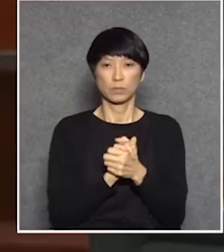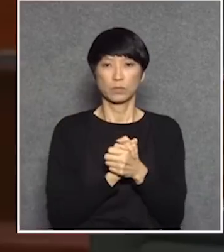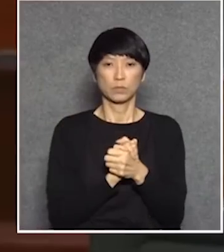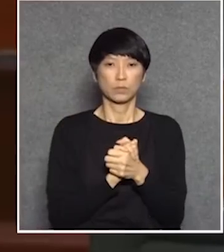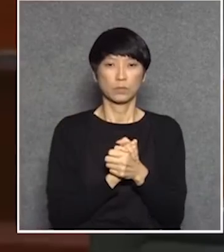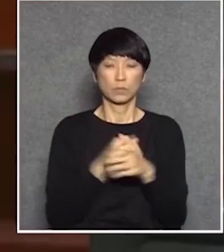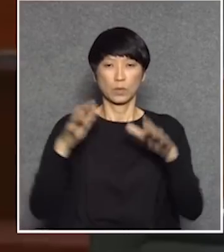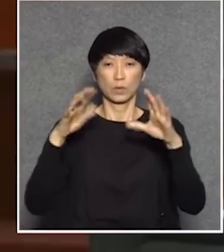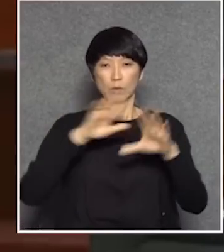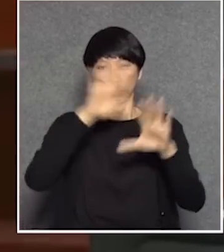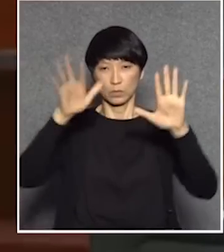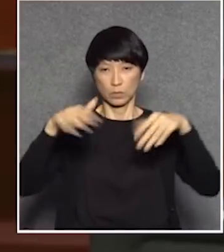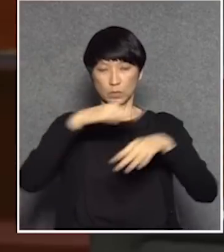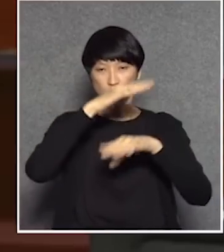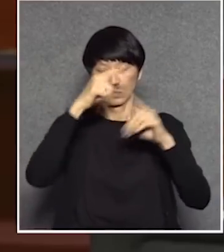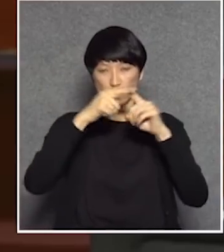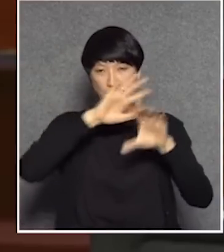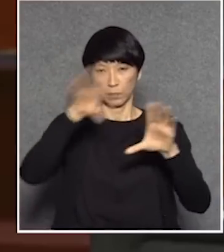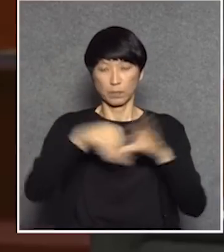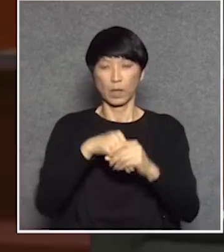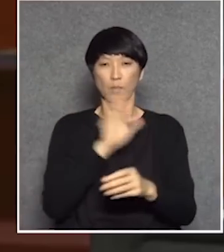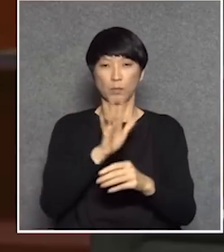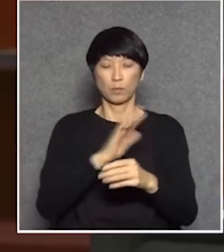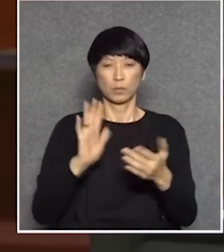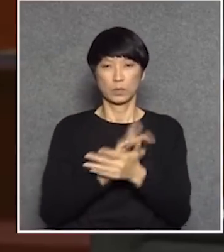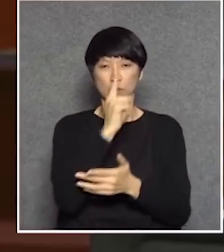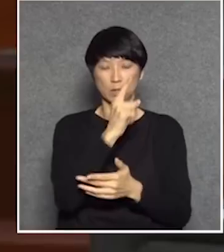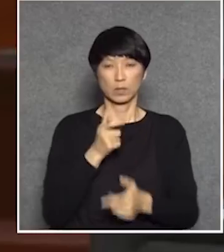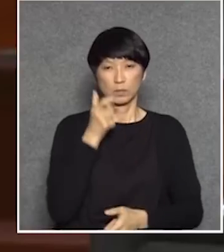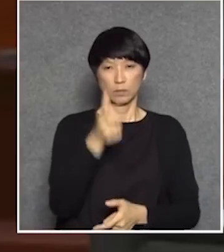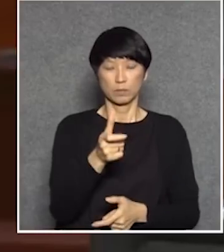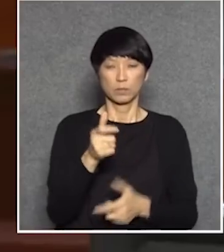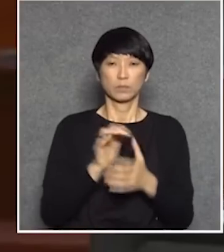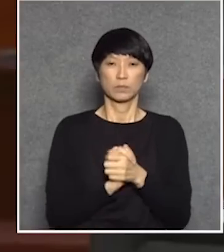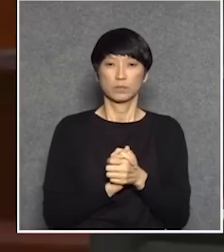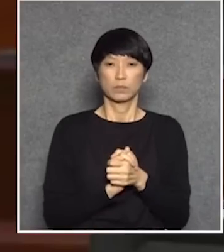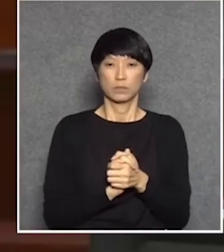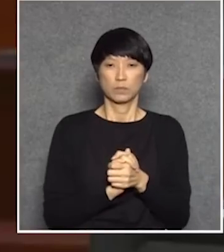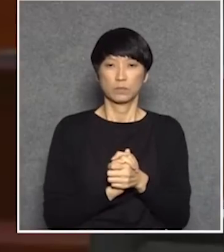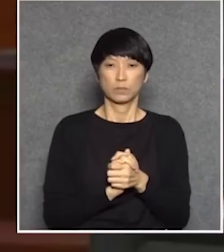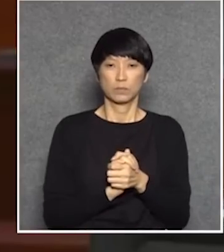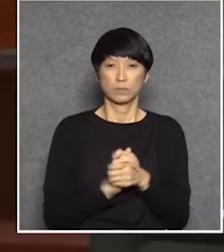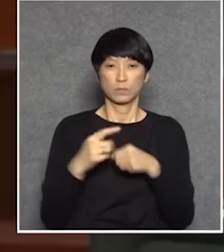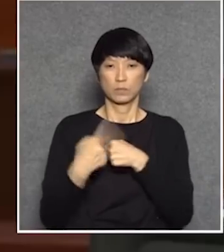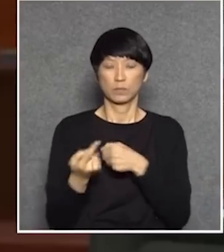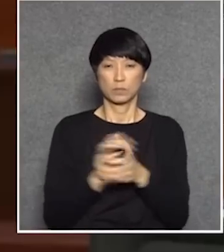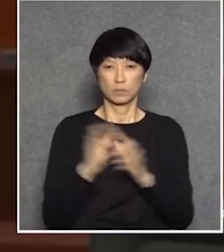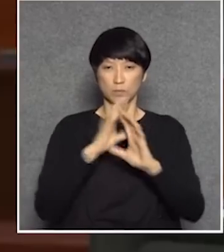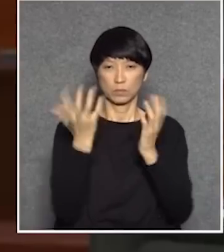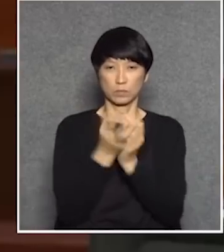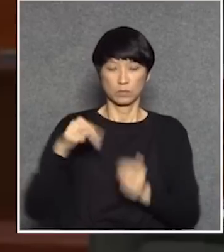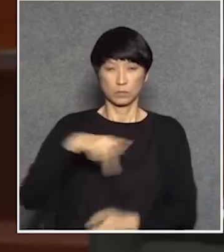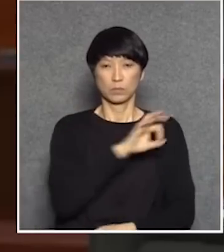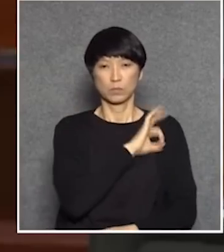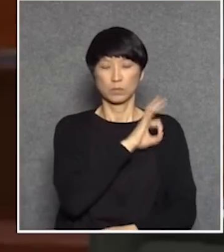召集人嘅全年開支啊嘅預算酬金，另外咧就係、是、將成個行政會議嘅全